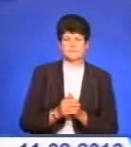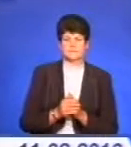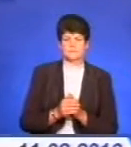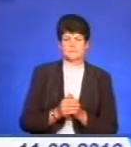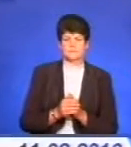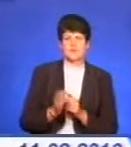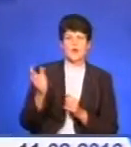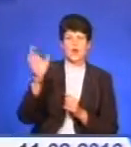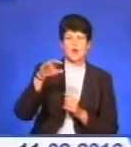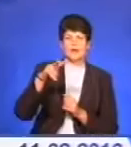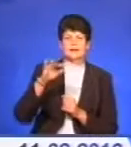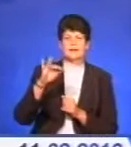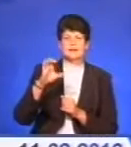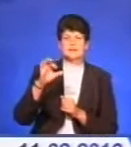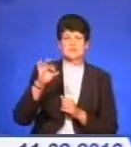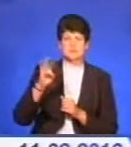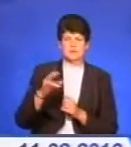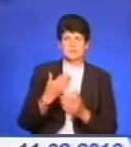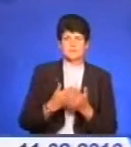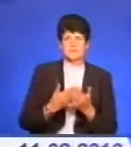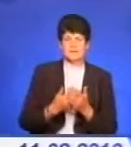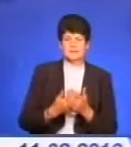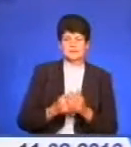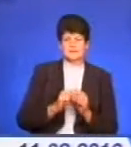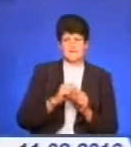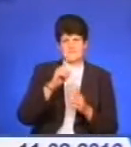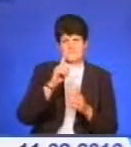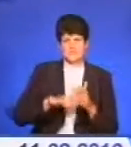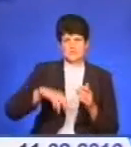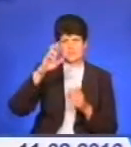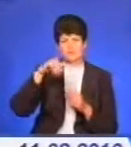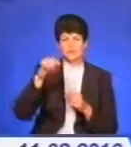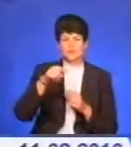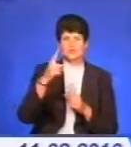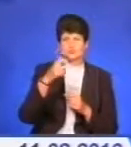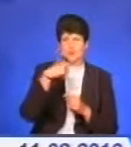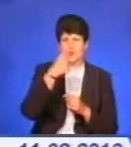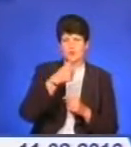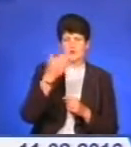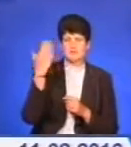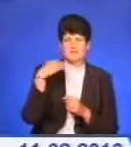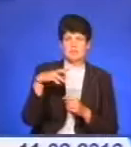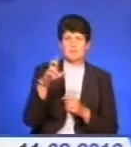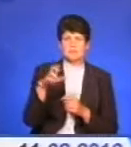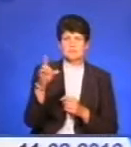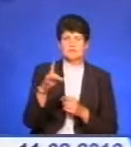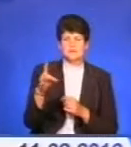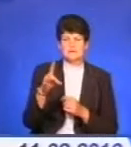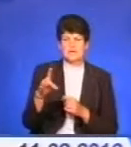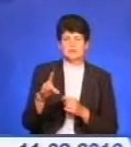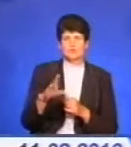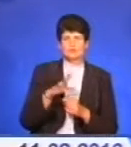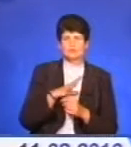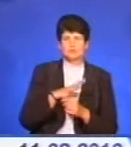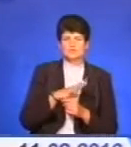Горіла Соня – символ звитяги та вірності своїй державі. Саме тут, на Бережанщині, 100 років тому легіон українських січових стрільців зазнав